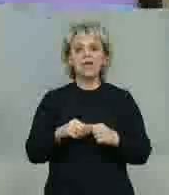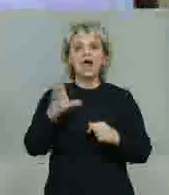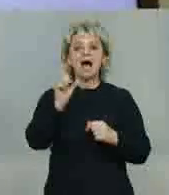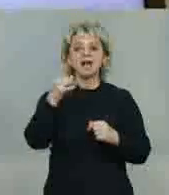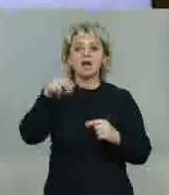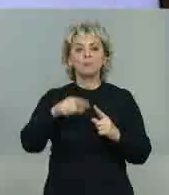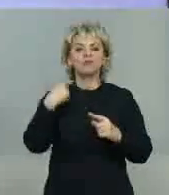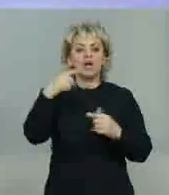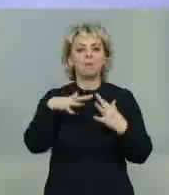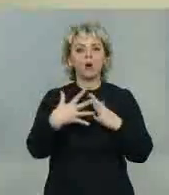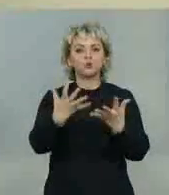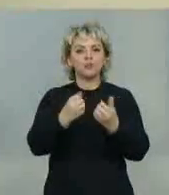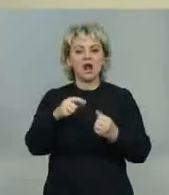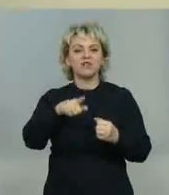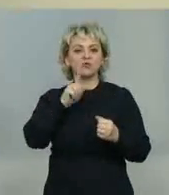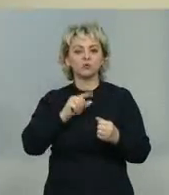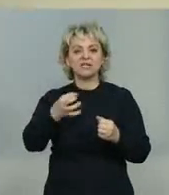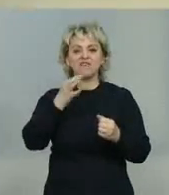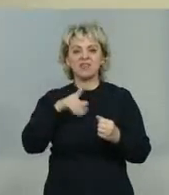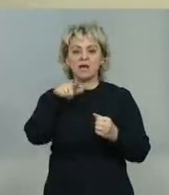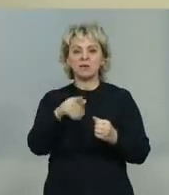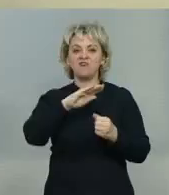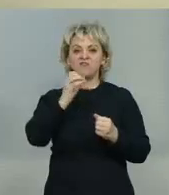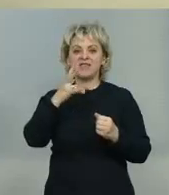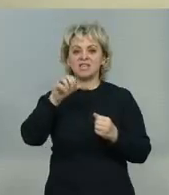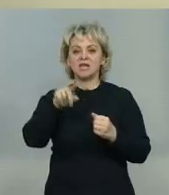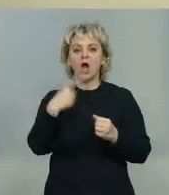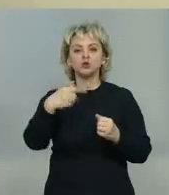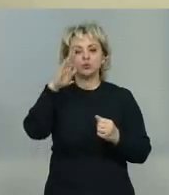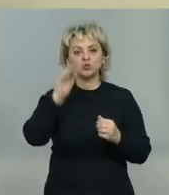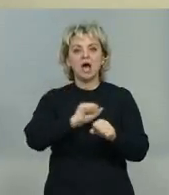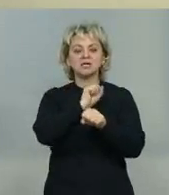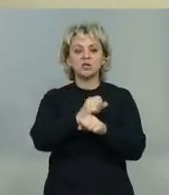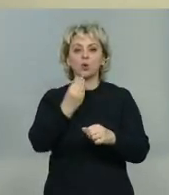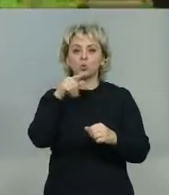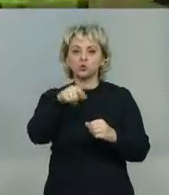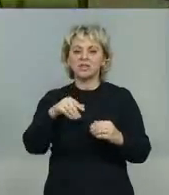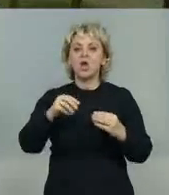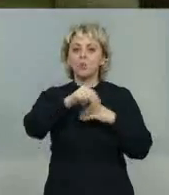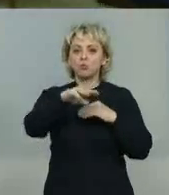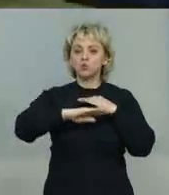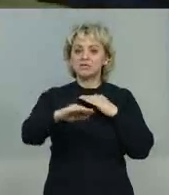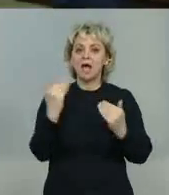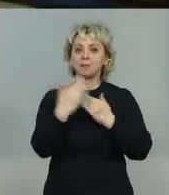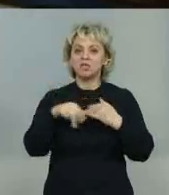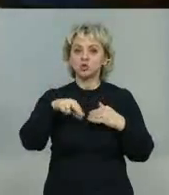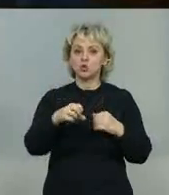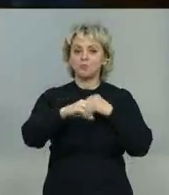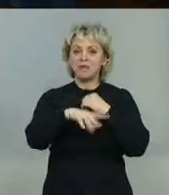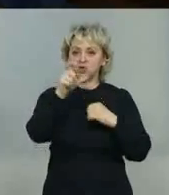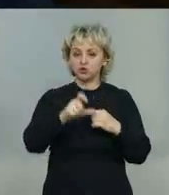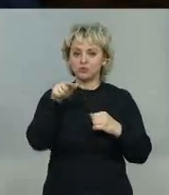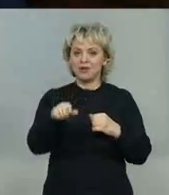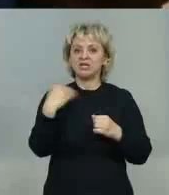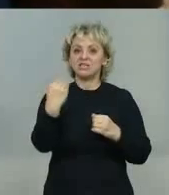Арабы в дальние походы всегда брали сытные и витаминные финики. Один мужчина остановился перекусить в пустыне, а мимо проходил голодный бедуин, как